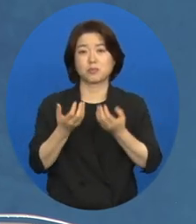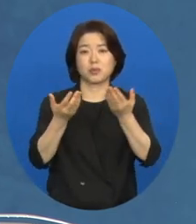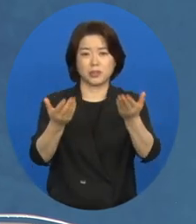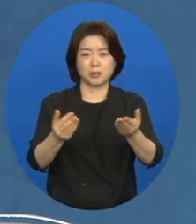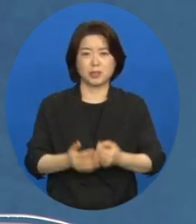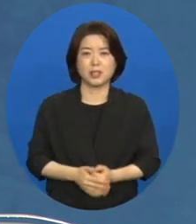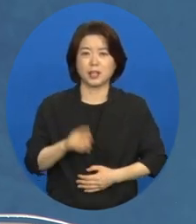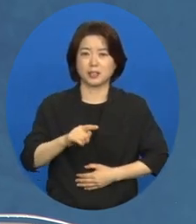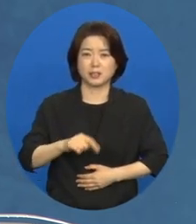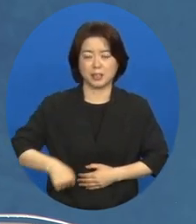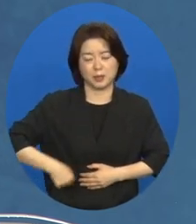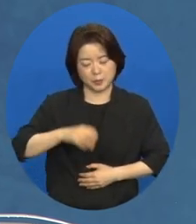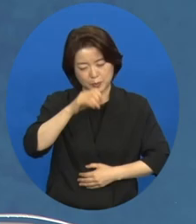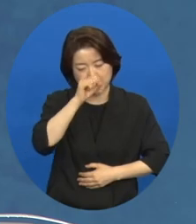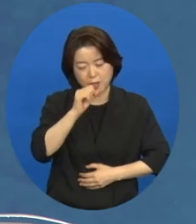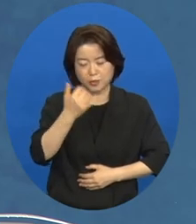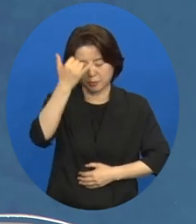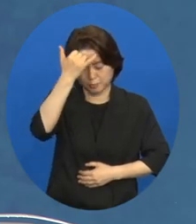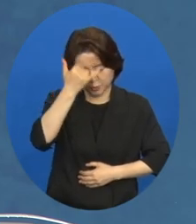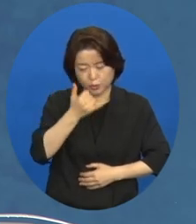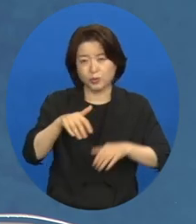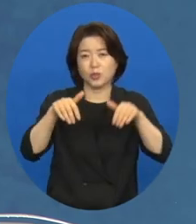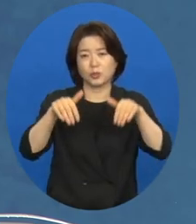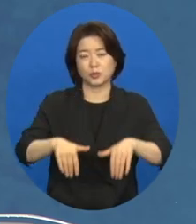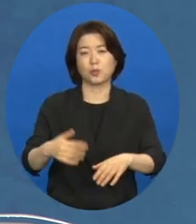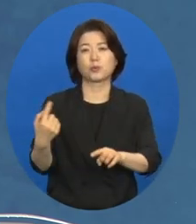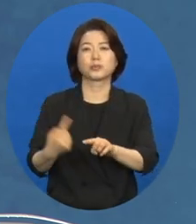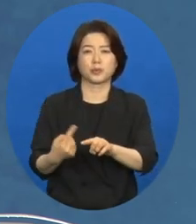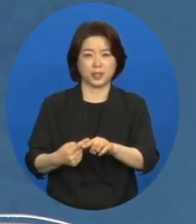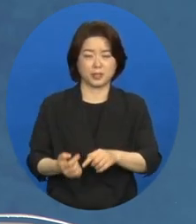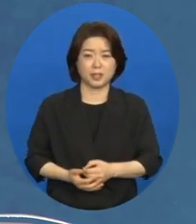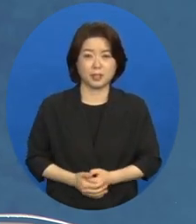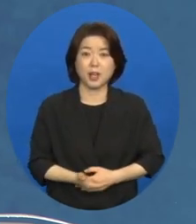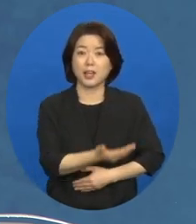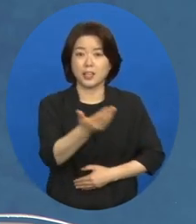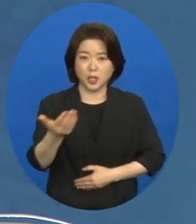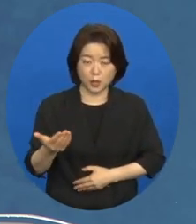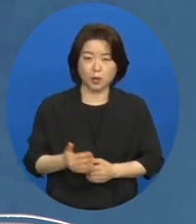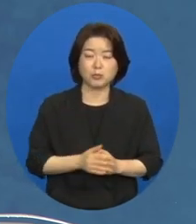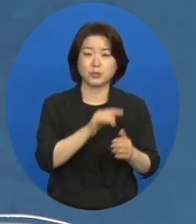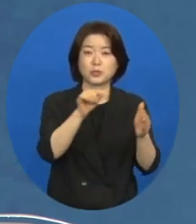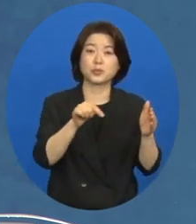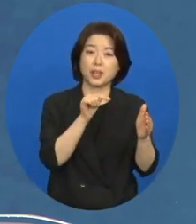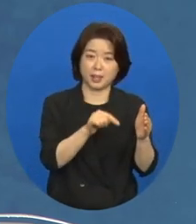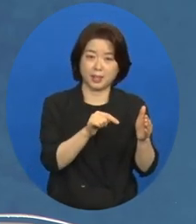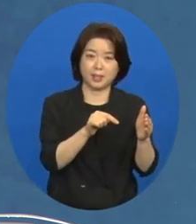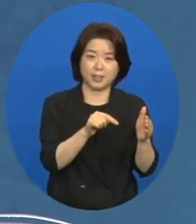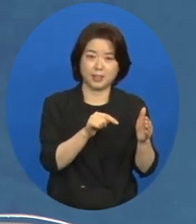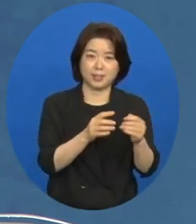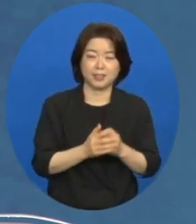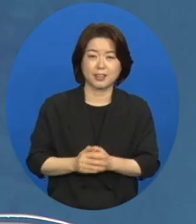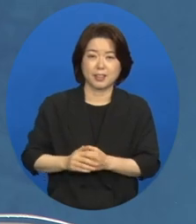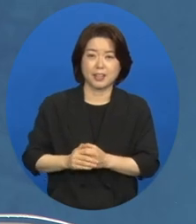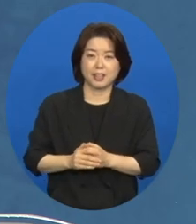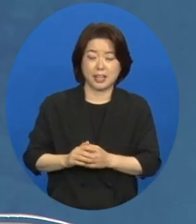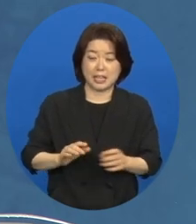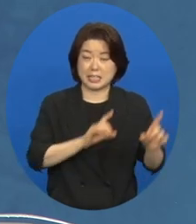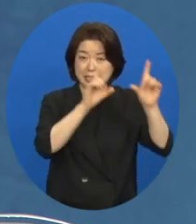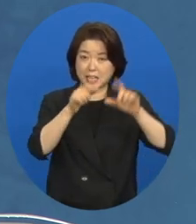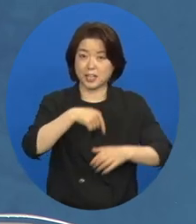그것이 착하고 충성된 종입니다. 여러분, 여러분 중에 살아감